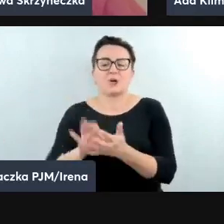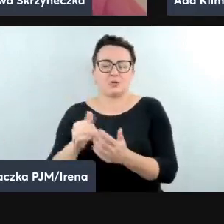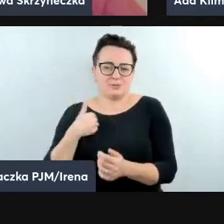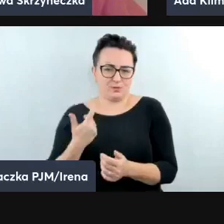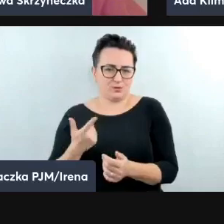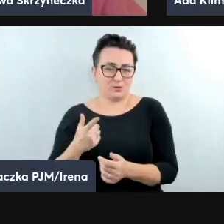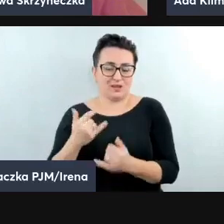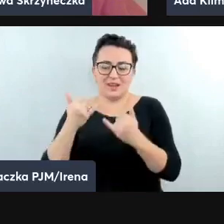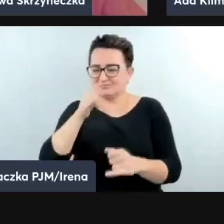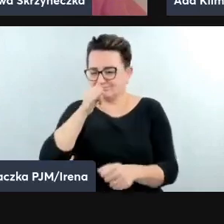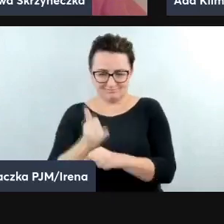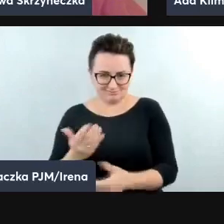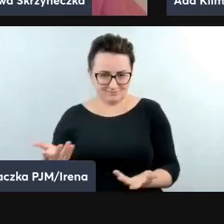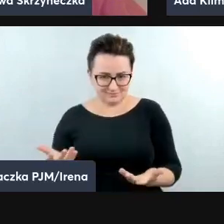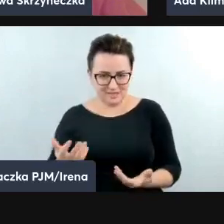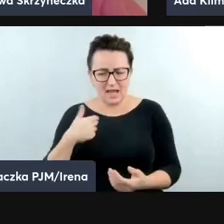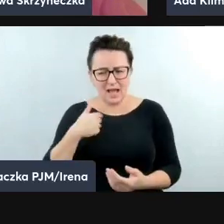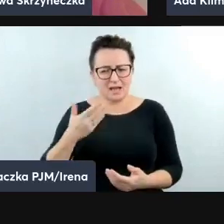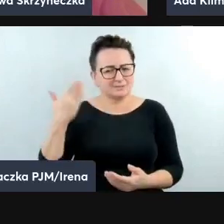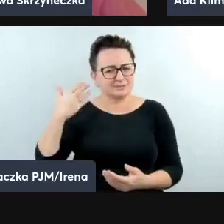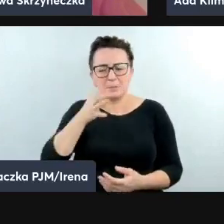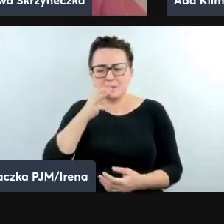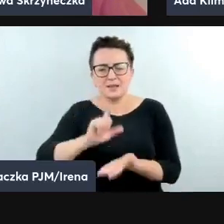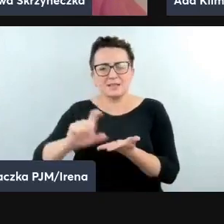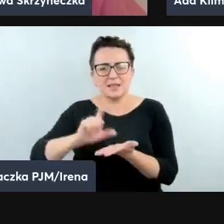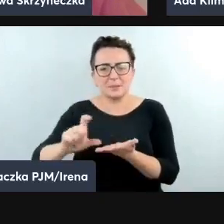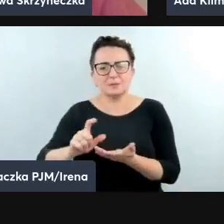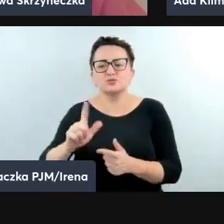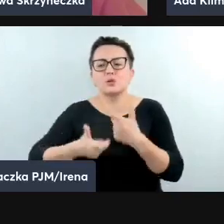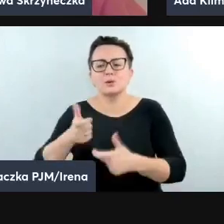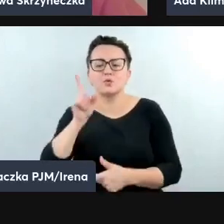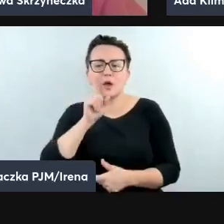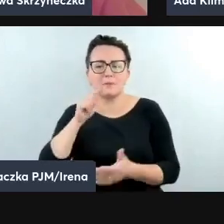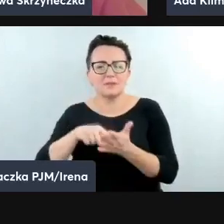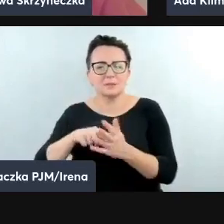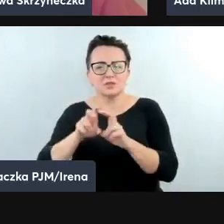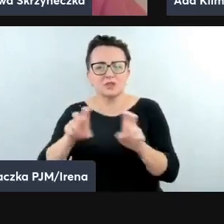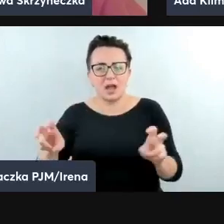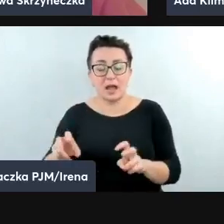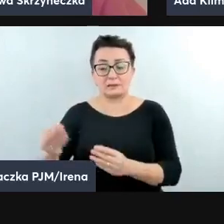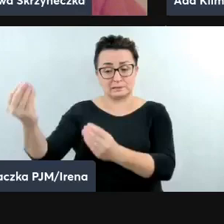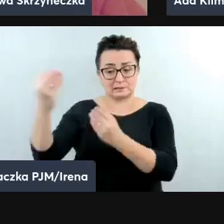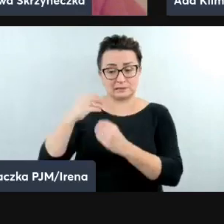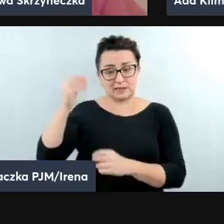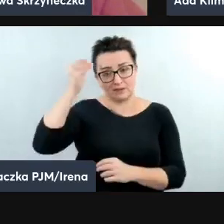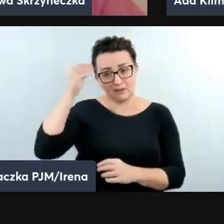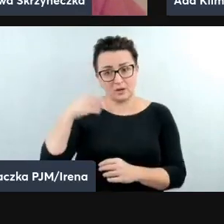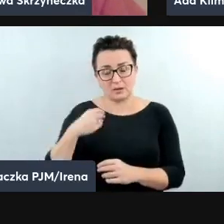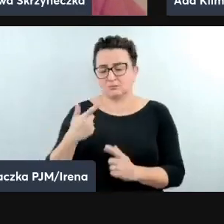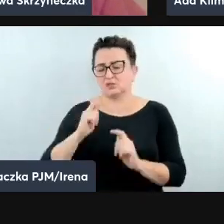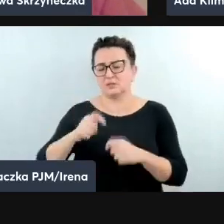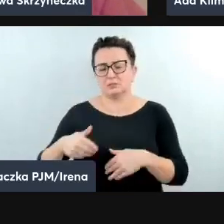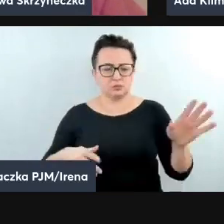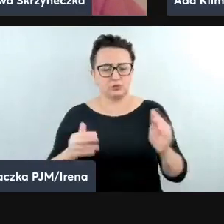na Instagramie, co robili wtedy chłopcy, ale jedyne informacje, które dostałam, słuchaj, że albo byli zwalniani, albo szli do biblioteki,